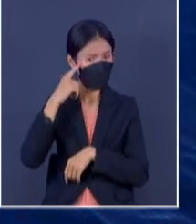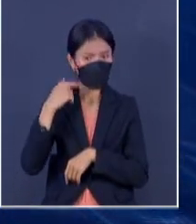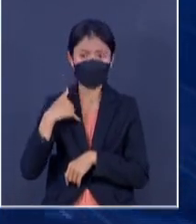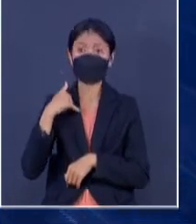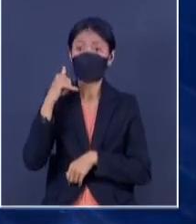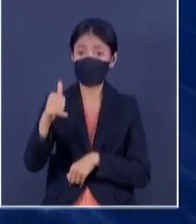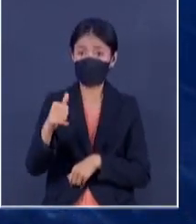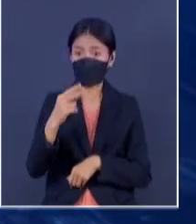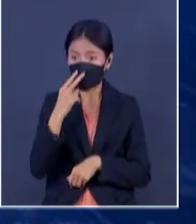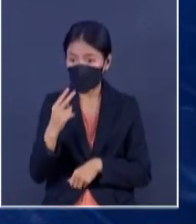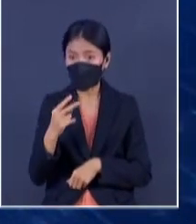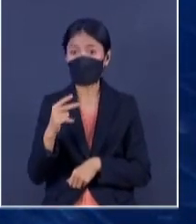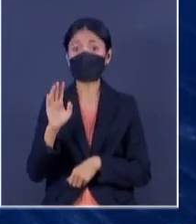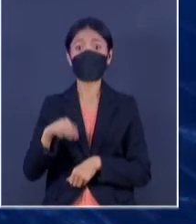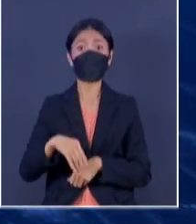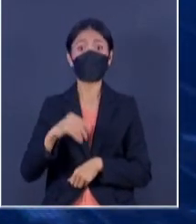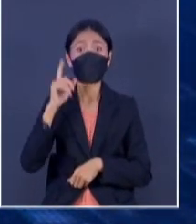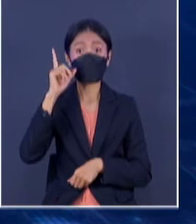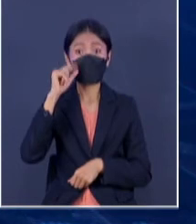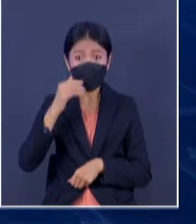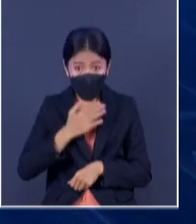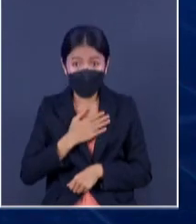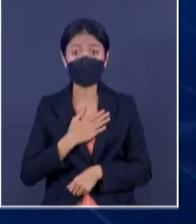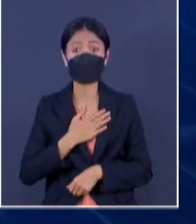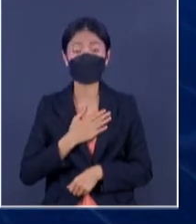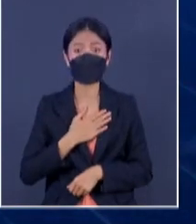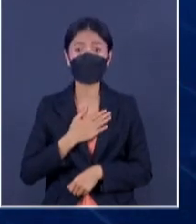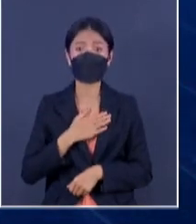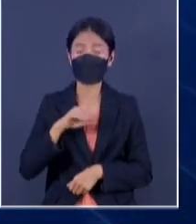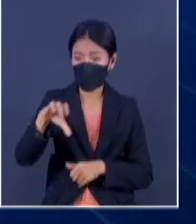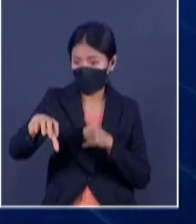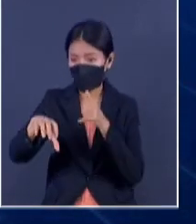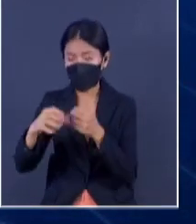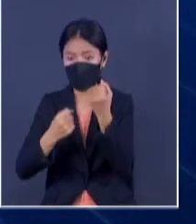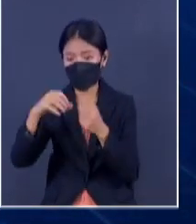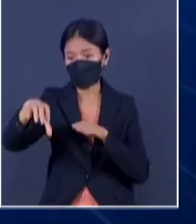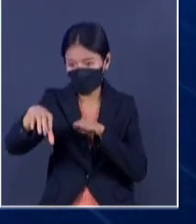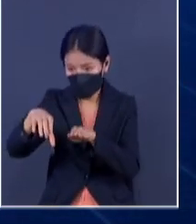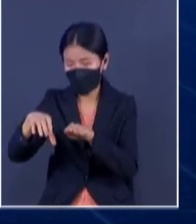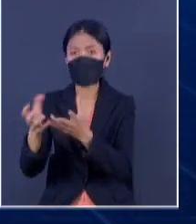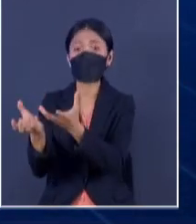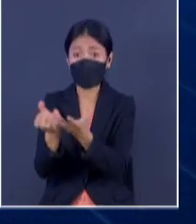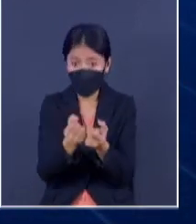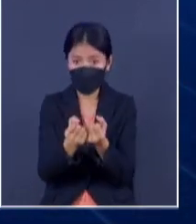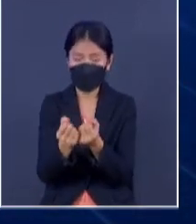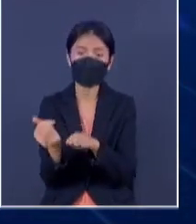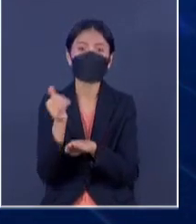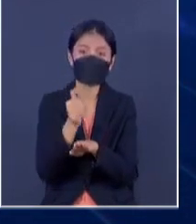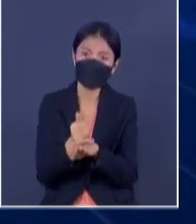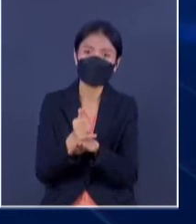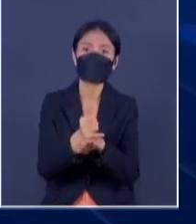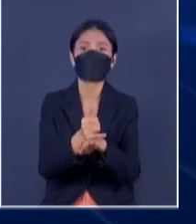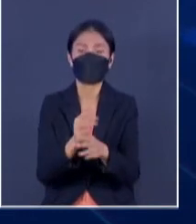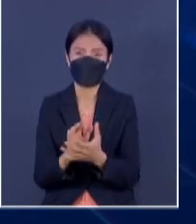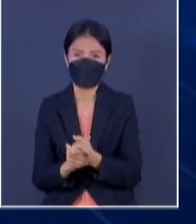ยที่ต้องไปรับนะครับผู้ป่วยติดเชื้อโควิดก็คือคุณแม่เนี่ยแหละครับก็ต้องนำไปส่งโรงพยาบาลสนามช